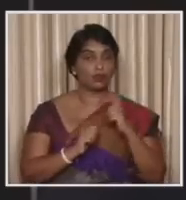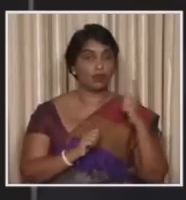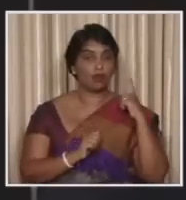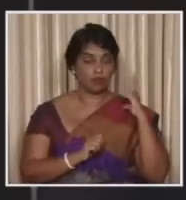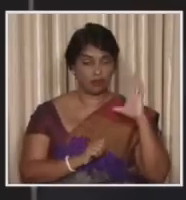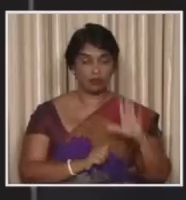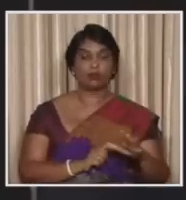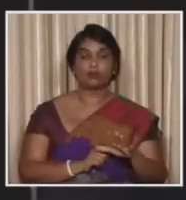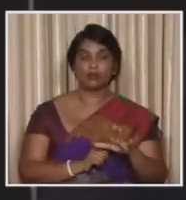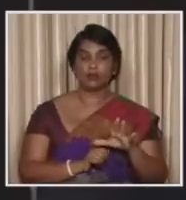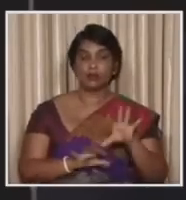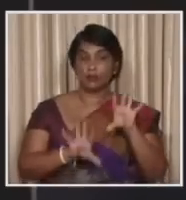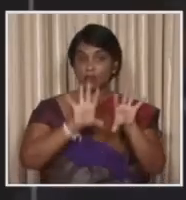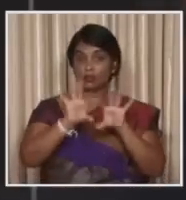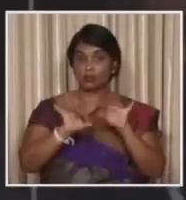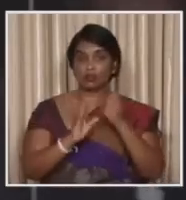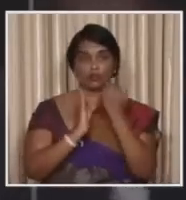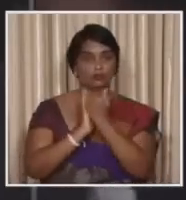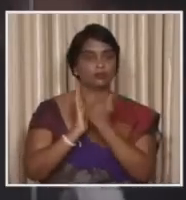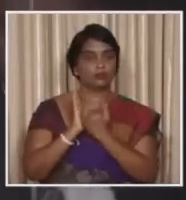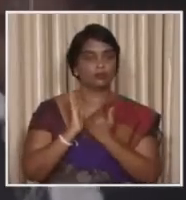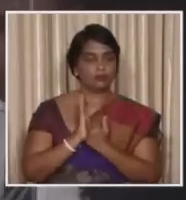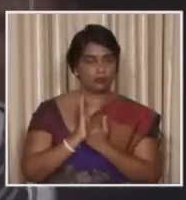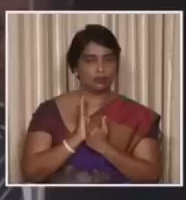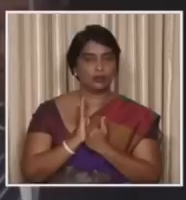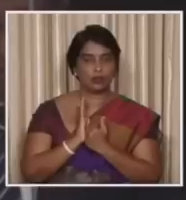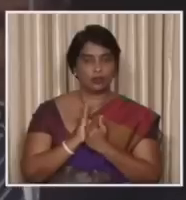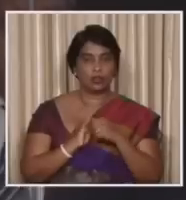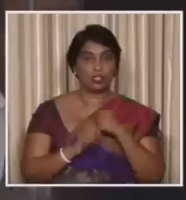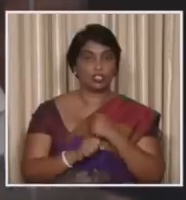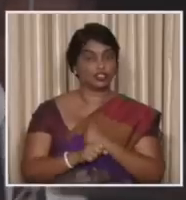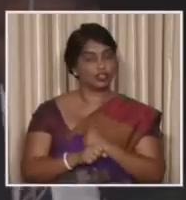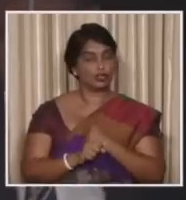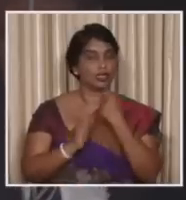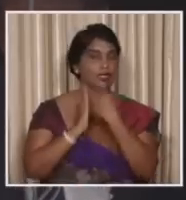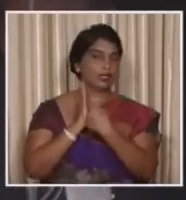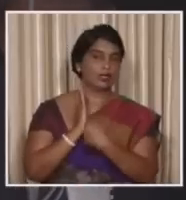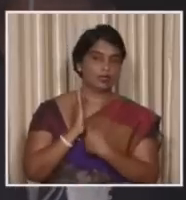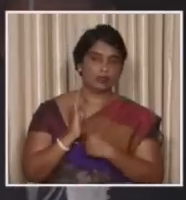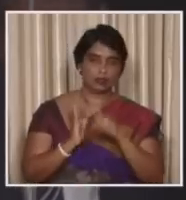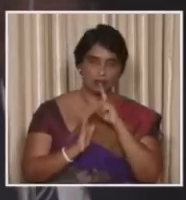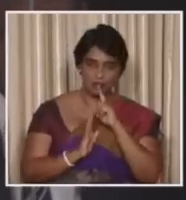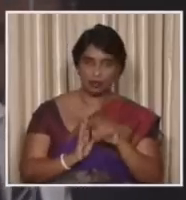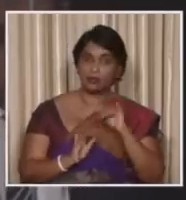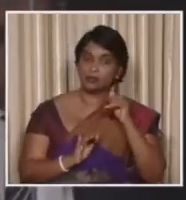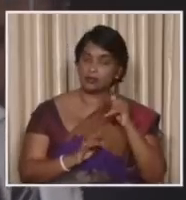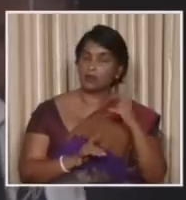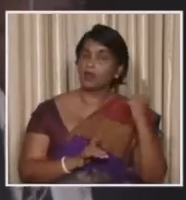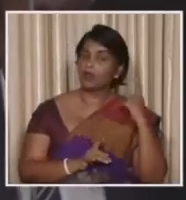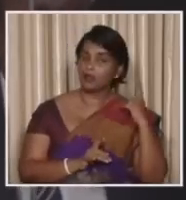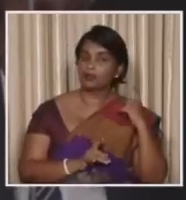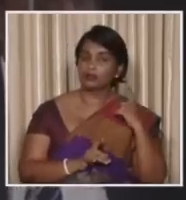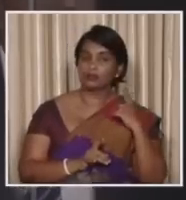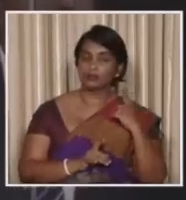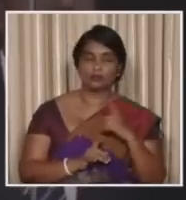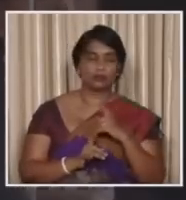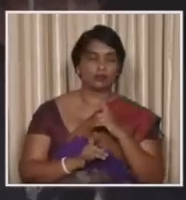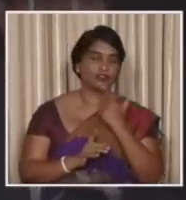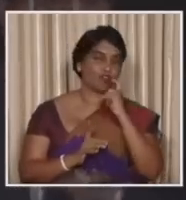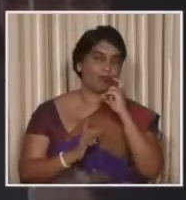තියෙනවා සිලෙක්ටඩ් ලිස්ට් කියලා එකක්. ඒකට ජෙනරල් ලිස්ට් කියන සමහර හමුදාවල සමහර හමුදාවල කමාන්ඩ් ලිස්ට්